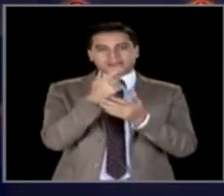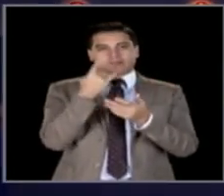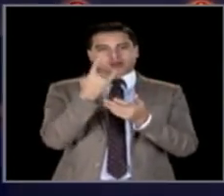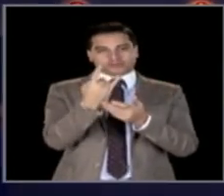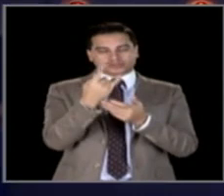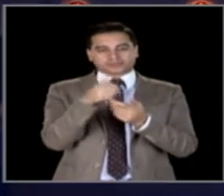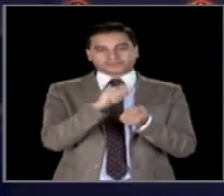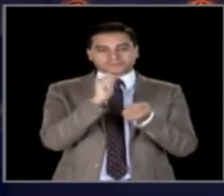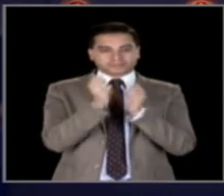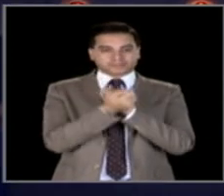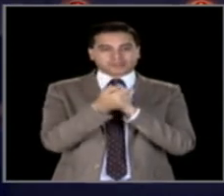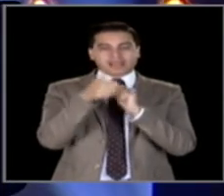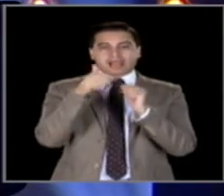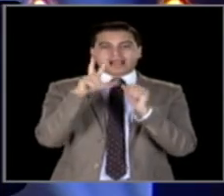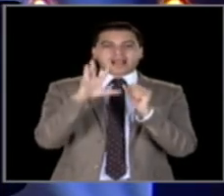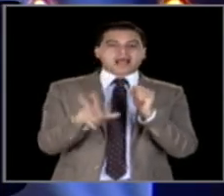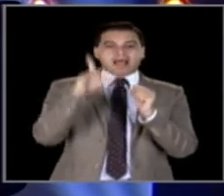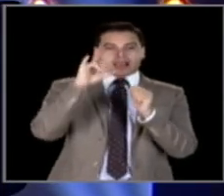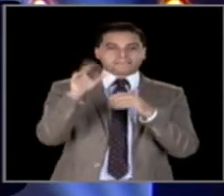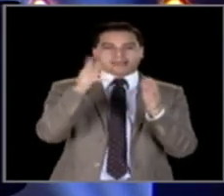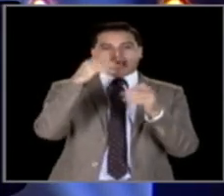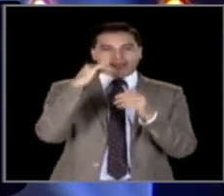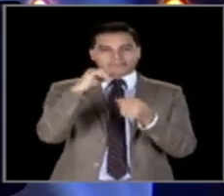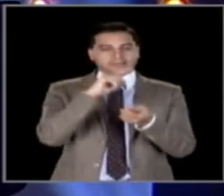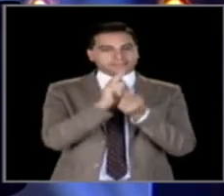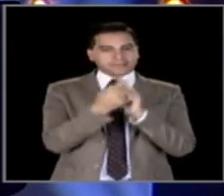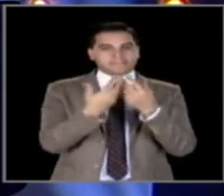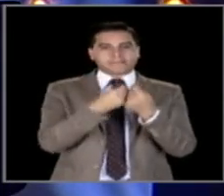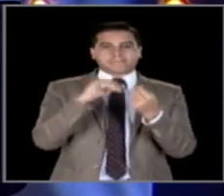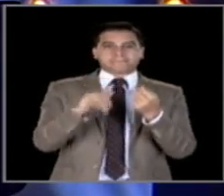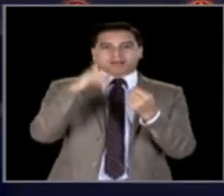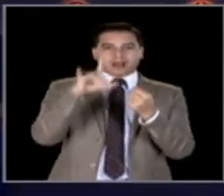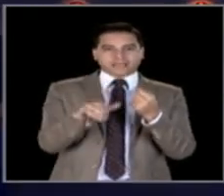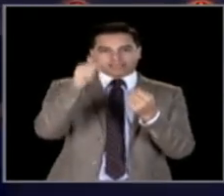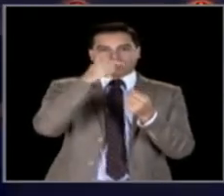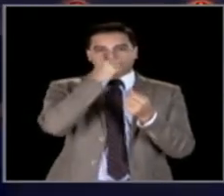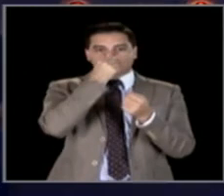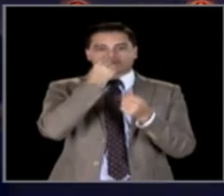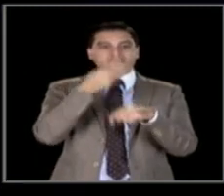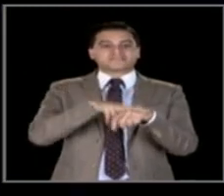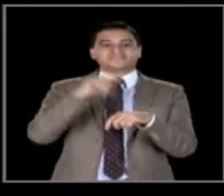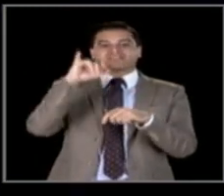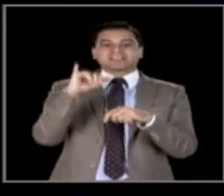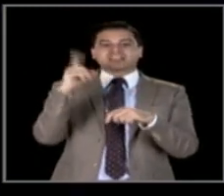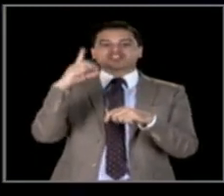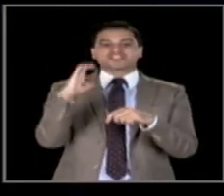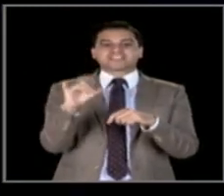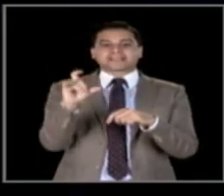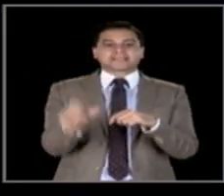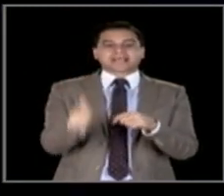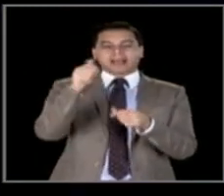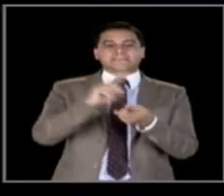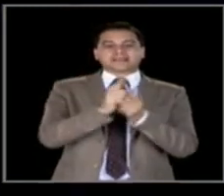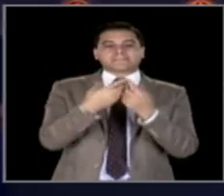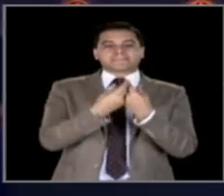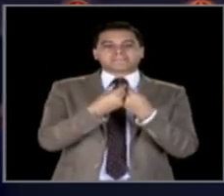تغييرين، إلهام أحمد نزلت مكان ماريا رضا، وفيرجينيا جوزيف نزلت مكان سيلينا